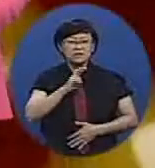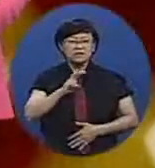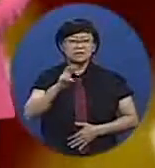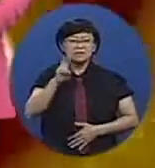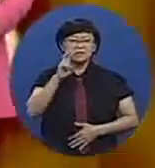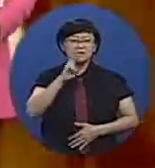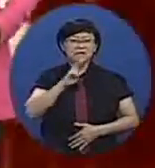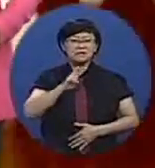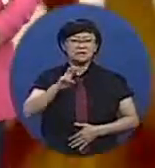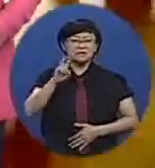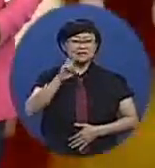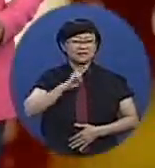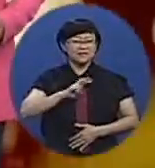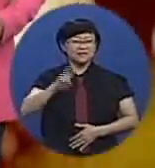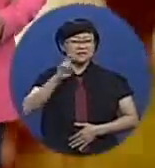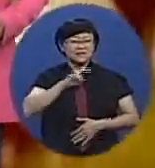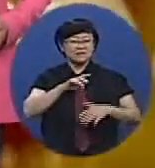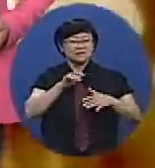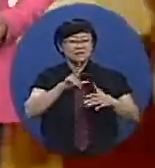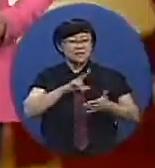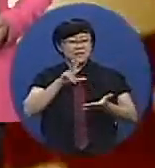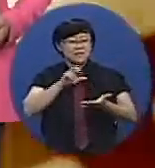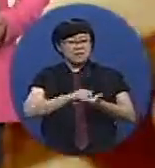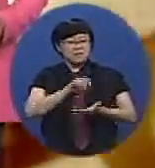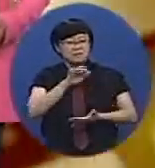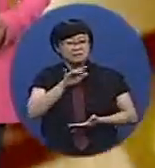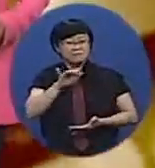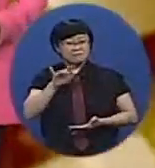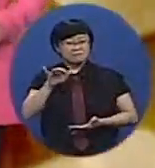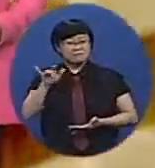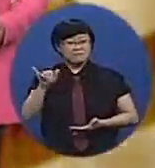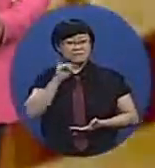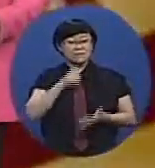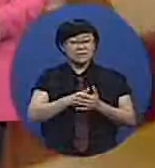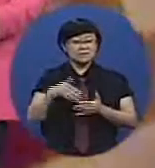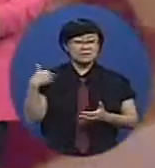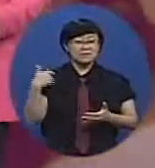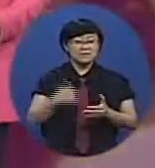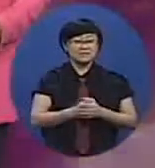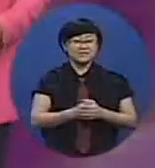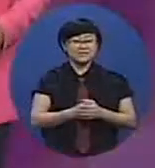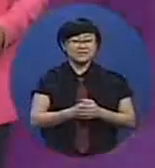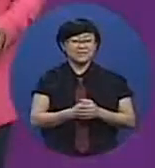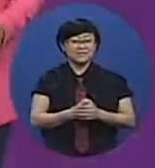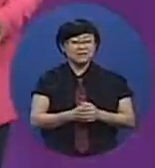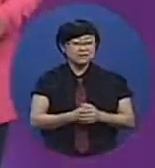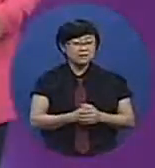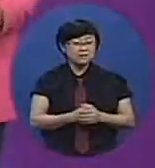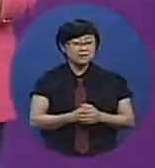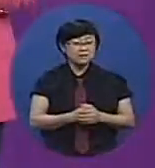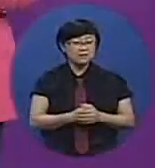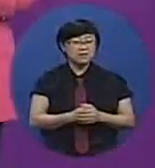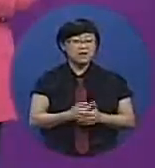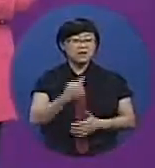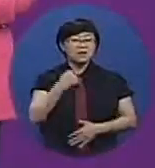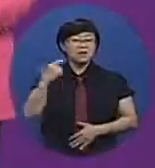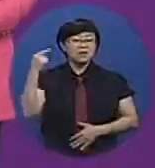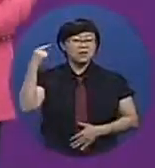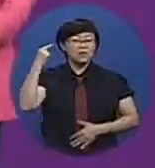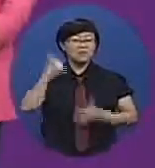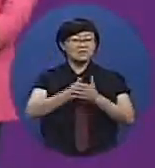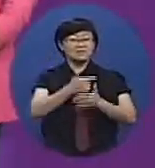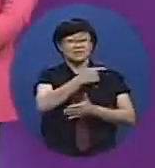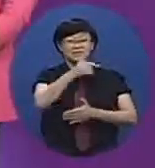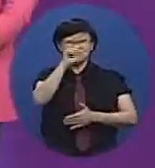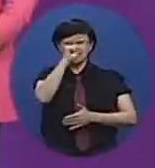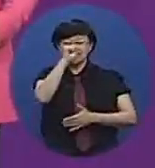해주세요. 아유. 네. 요즘 한참 인기 있는 노래죠. 네네. 네, 근데 저희 목소리가 네.